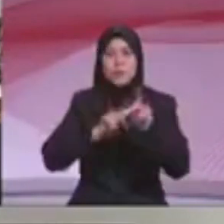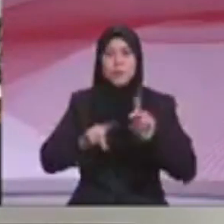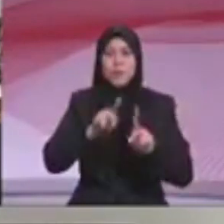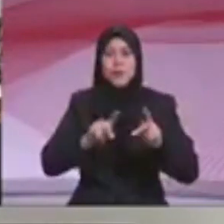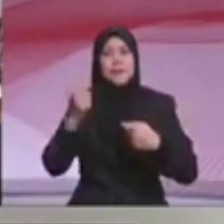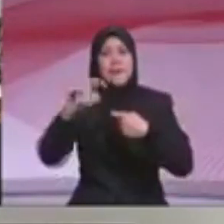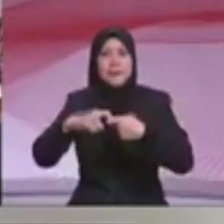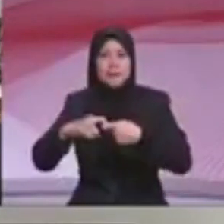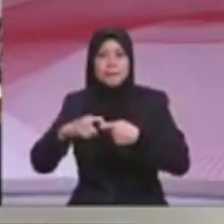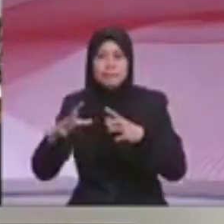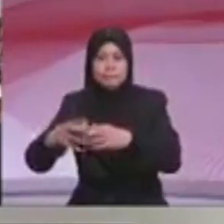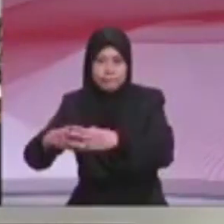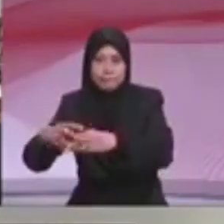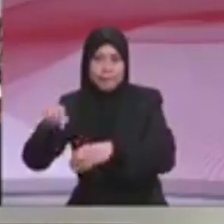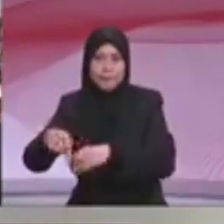yang berkaitan.